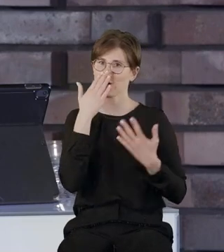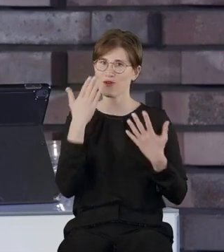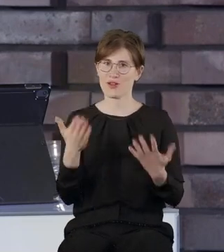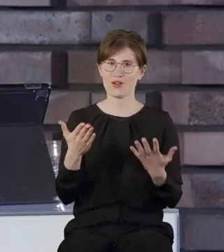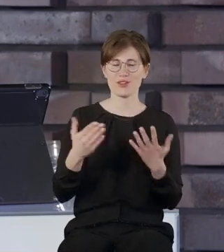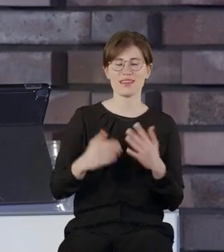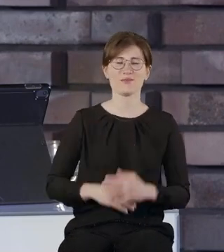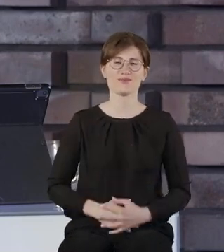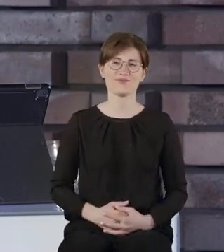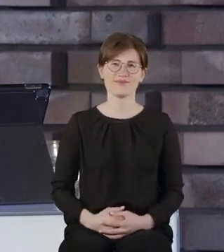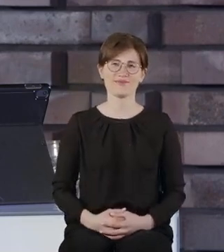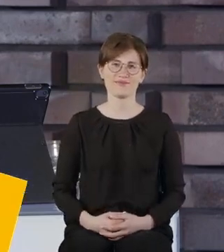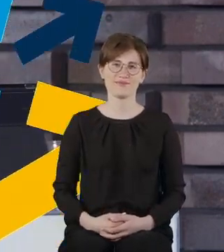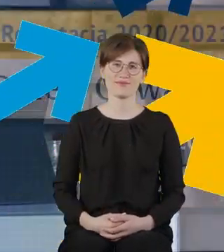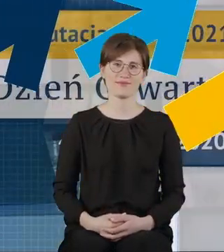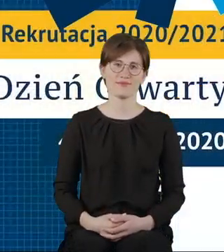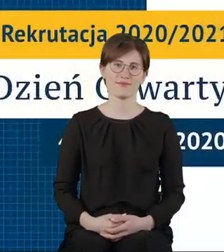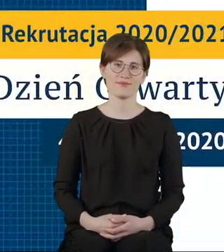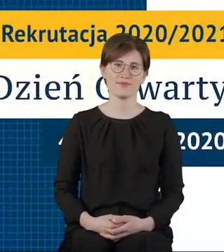Szkoły Filmowej.